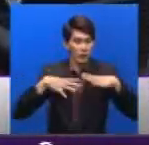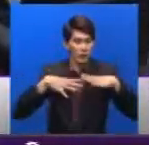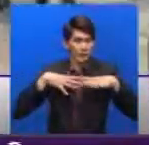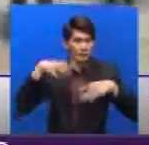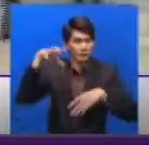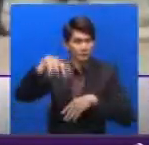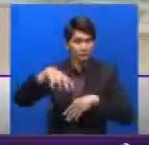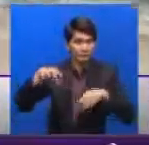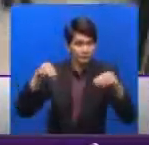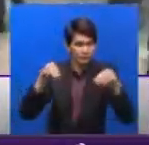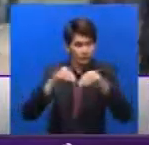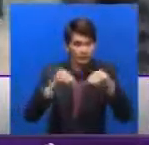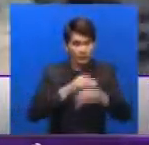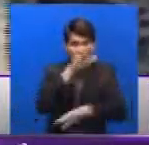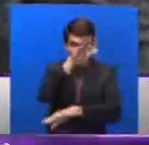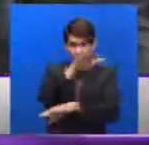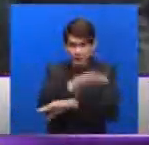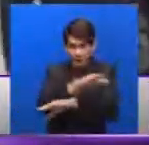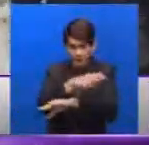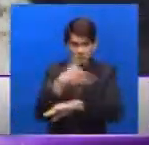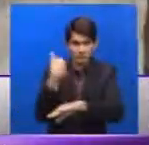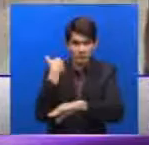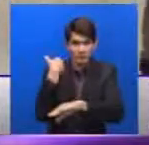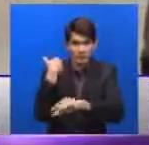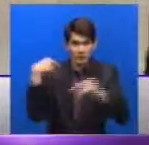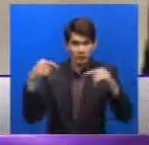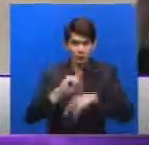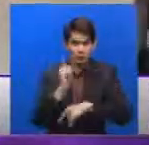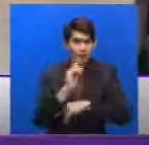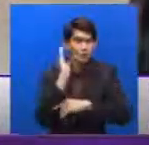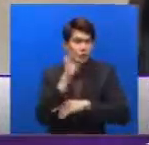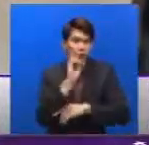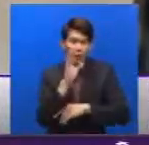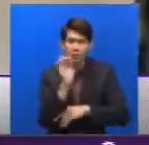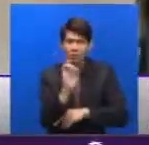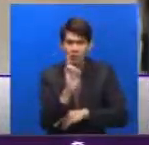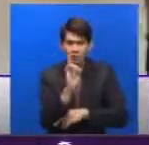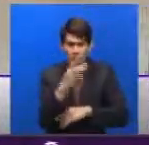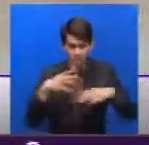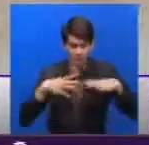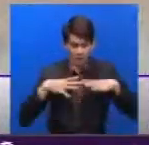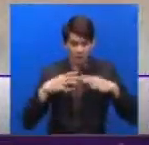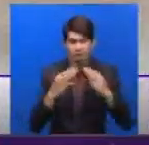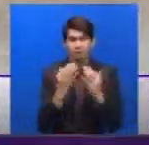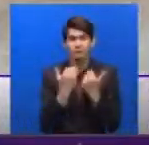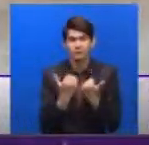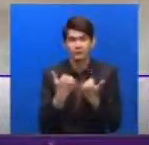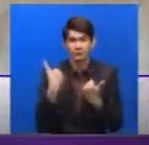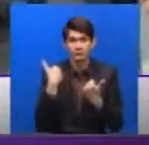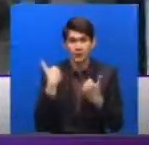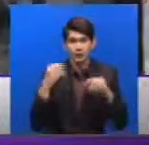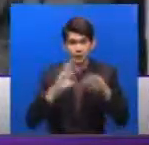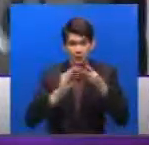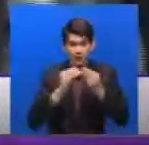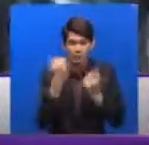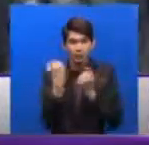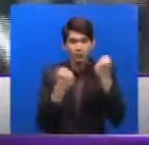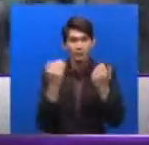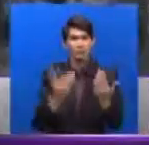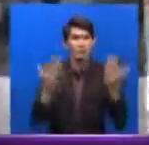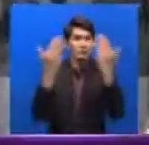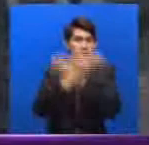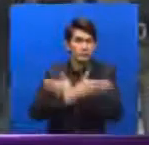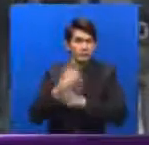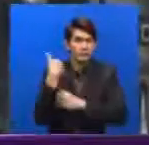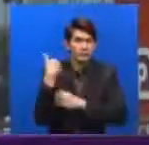ใกล้ทางแยกเข้าอาณาจักรคนเสื้อแดงซึ่งนายมะตือมังและทีมสังหารเข้าพักที่นี่และเปลี่ยนป้ายทะเบียนรถก่อนนั่งรถออก